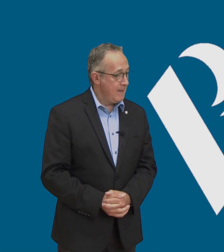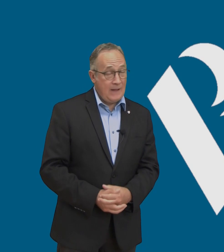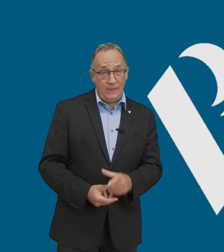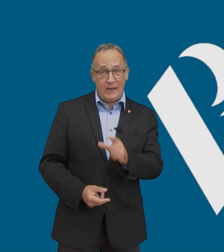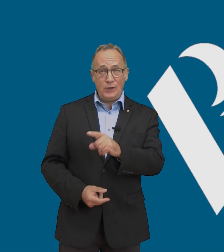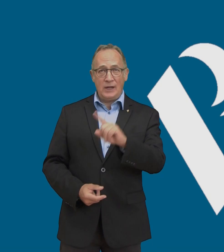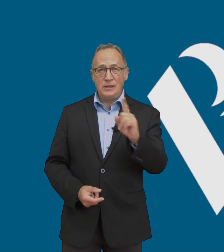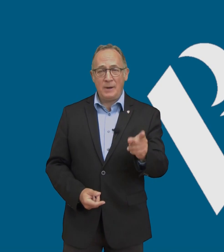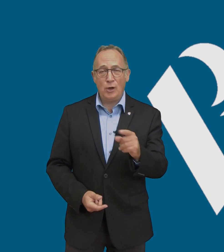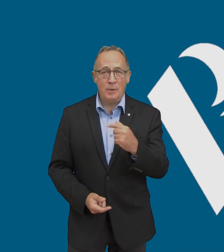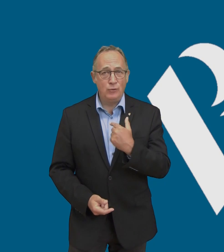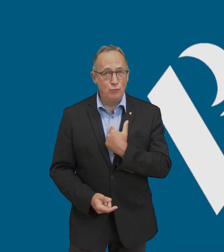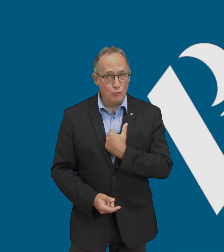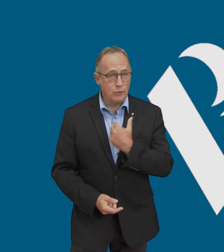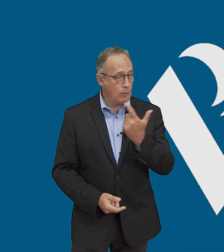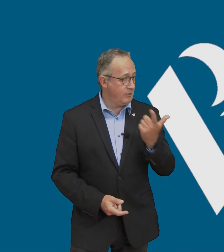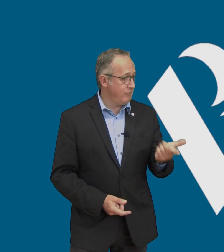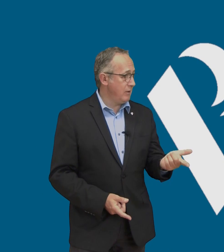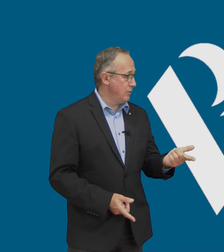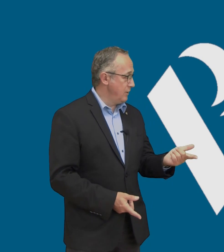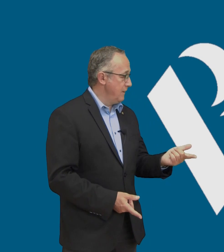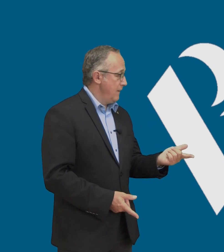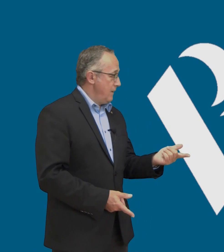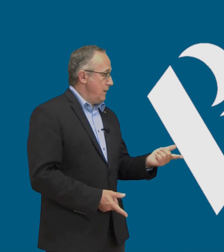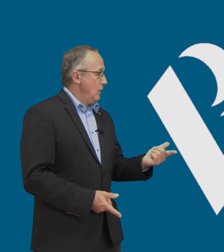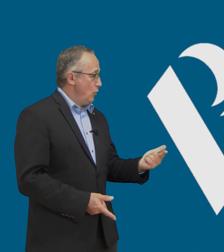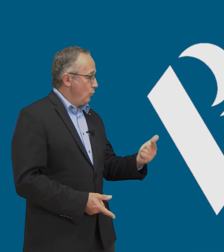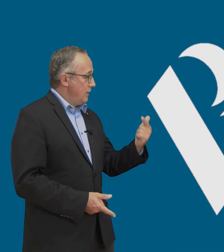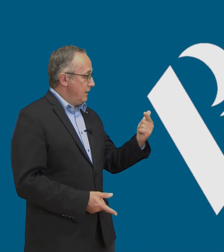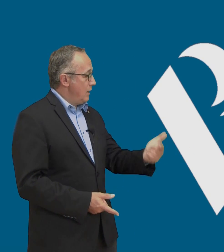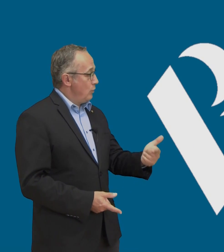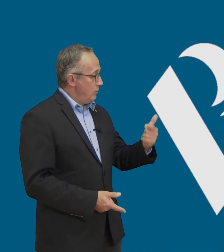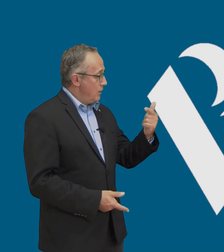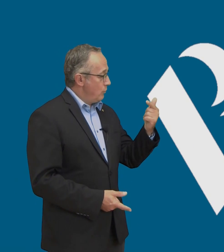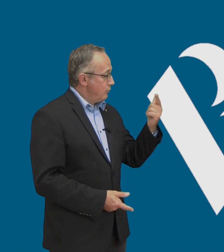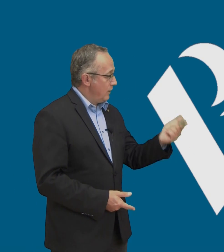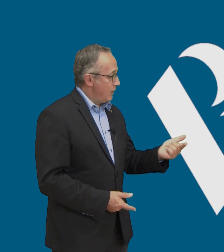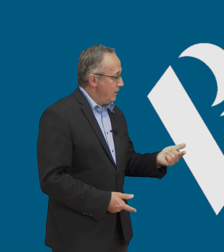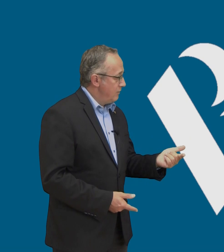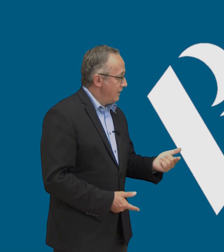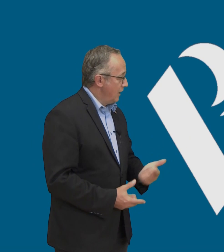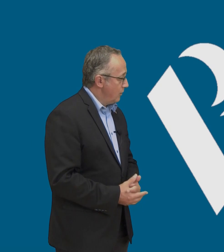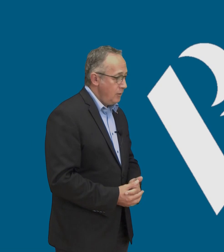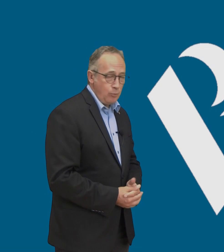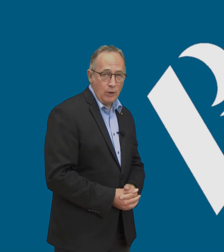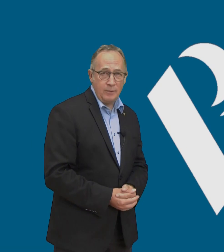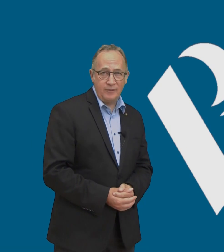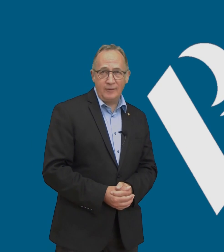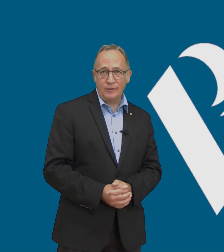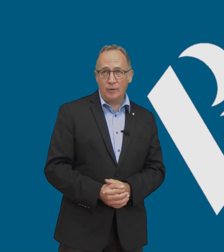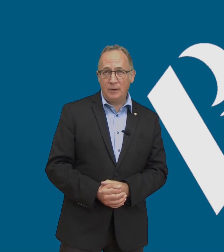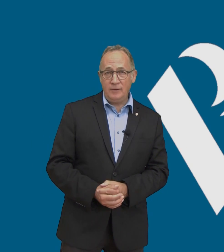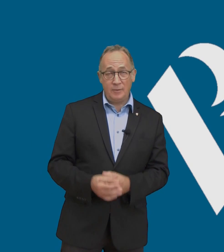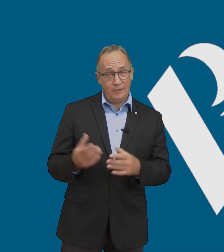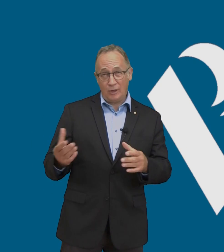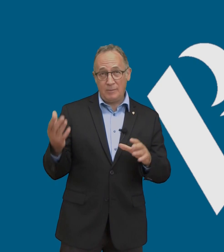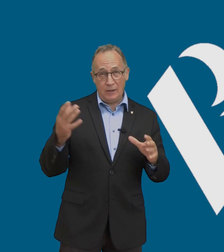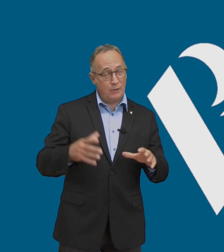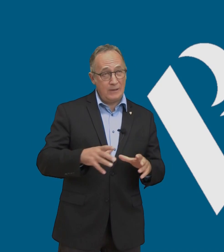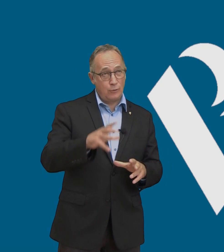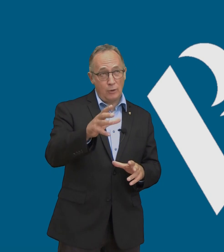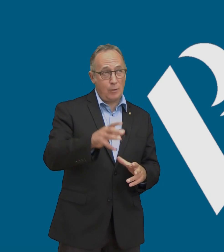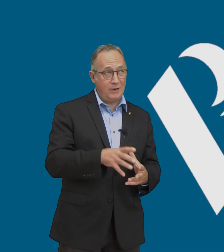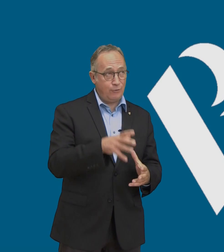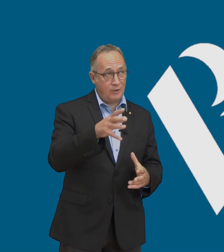minoritaire. Dans le dernier Parlement, nous, on a réussi à faire voter la loi sur la relève agricole pour les petites entreprises, mais